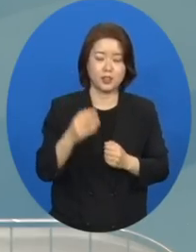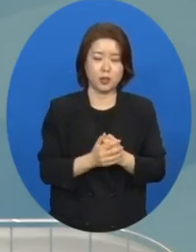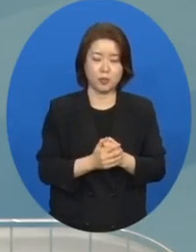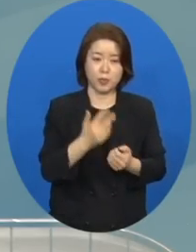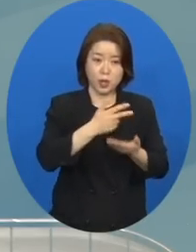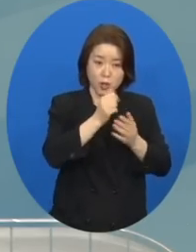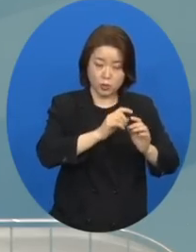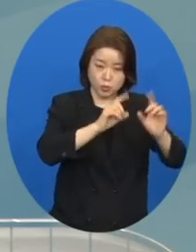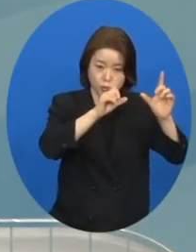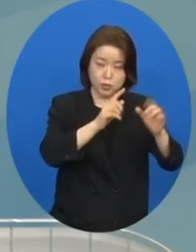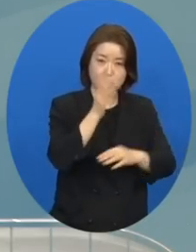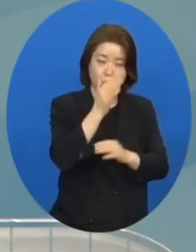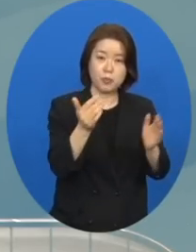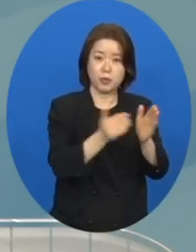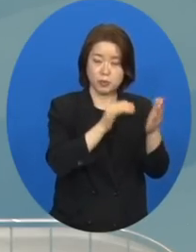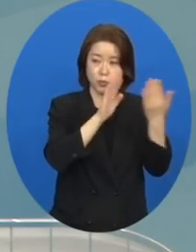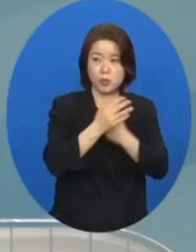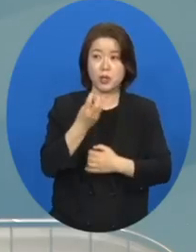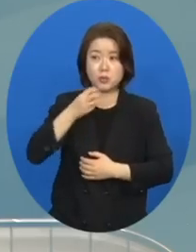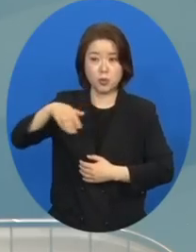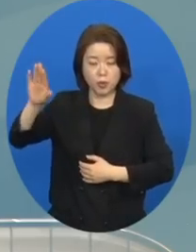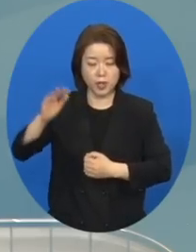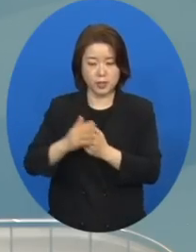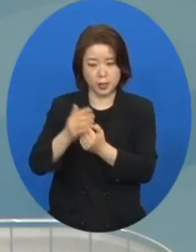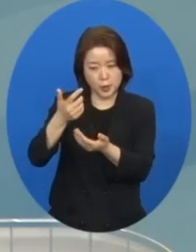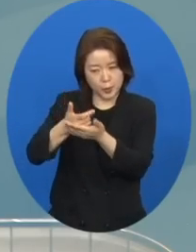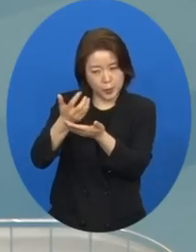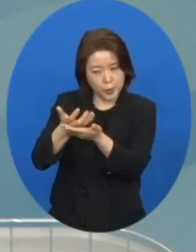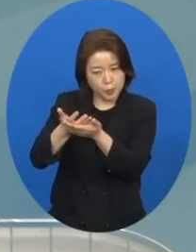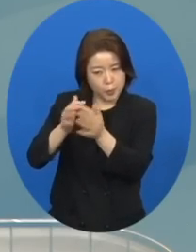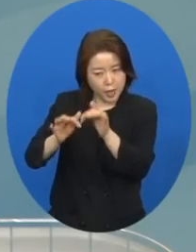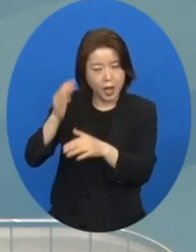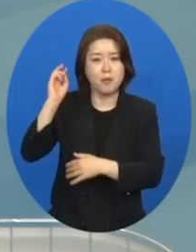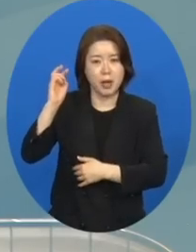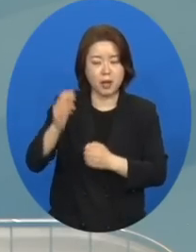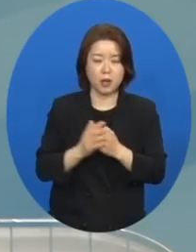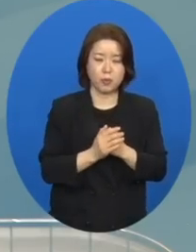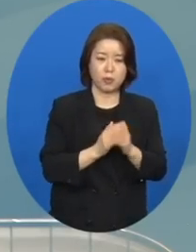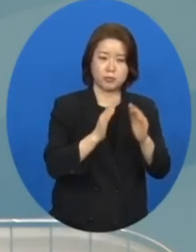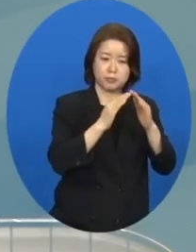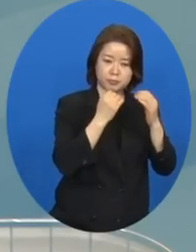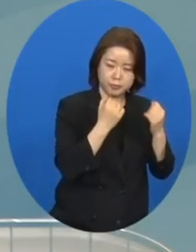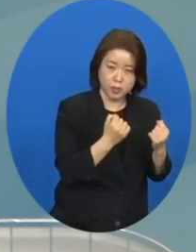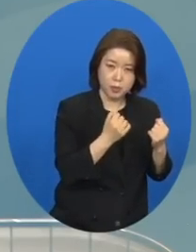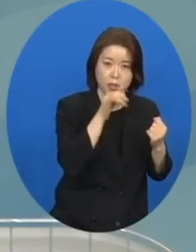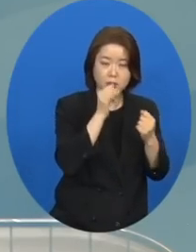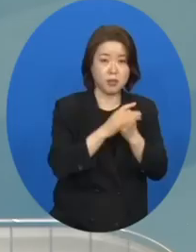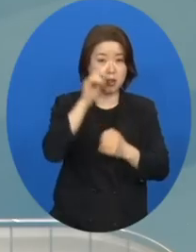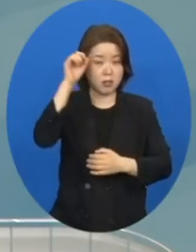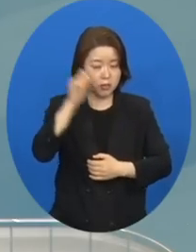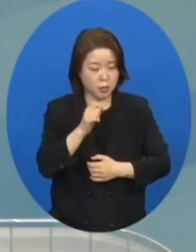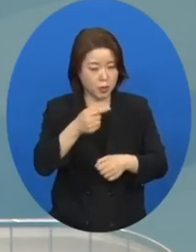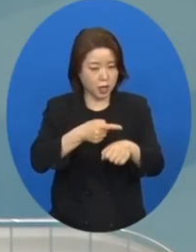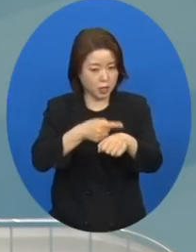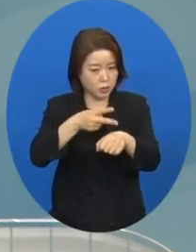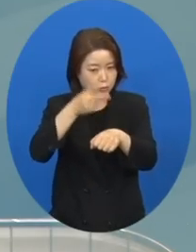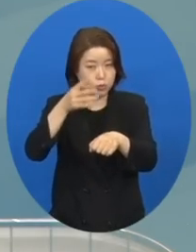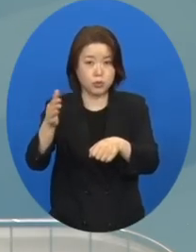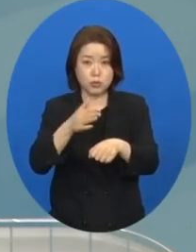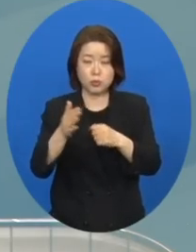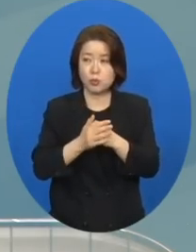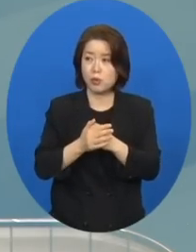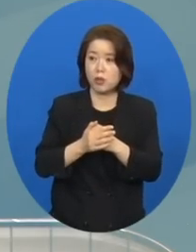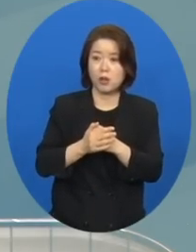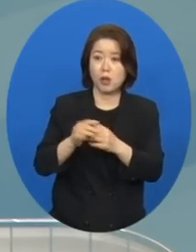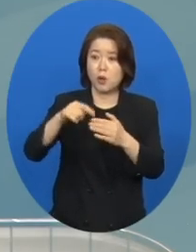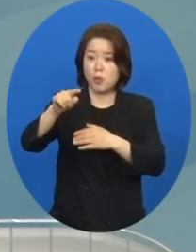이제 뭐 논문을 쓰시던 기간 이었나 봐요 그래서 남아 있었으며 사택에 남아있는데 새벽에 1시에서 2주 정도의 합지 누가